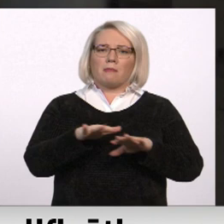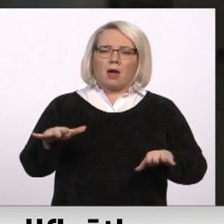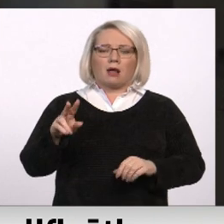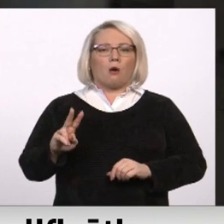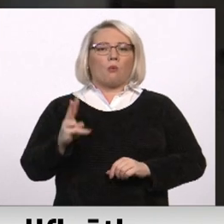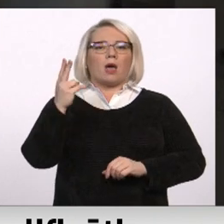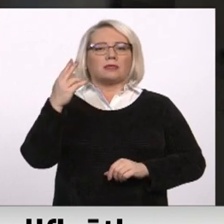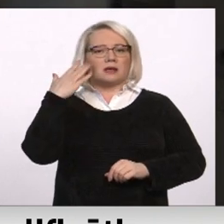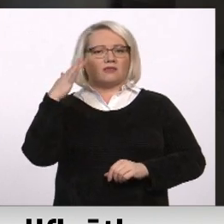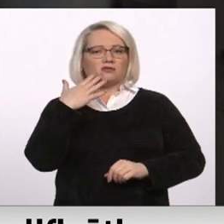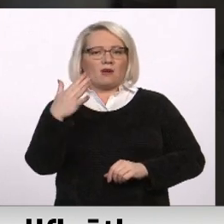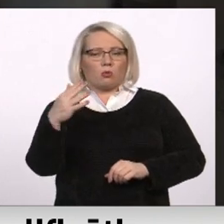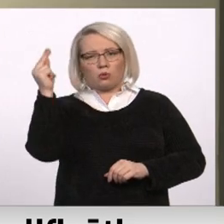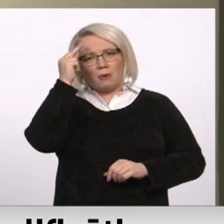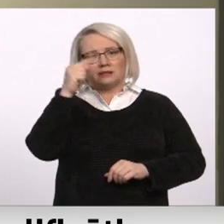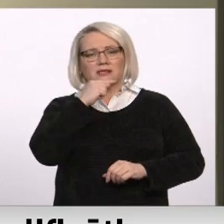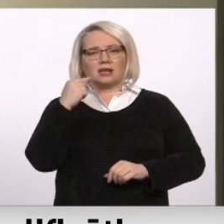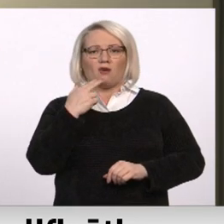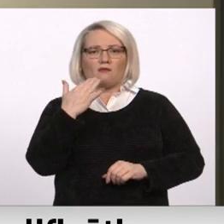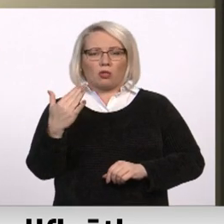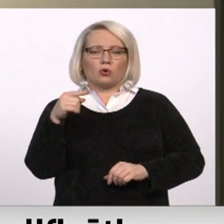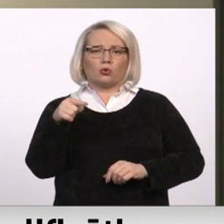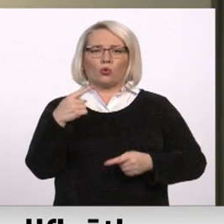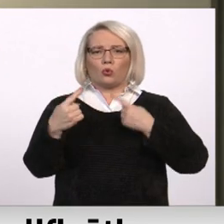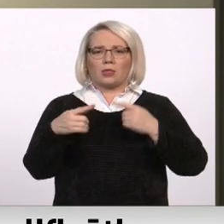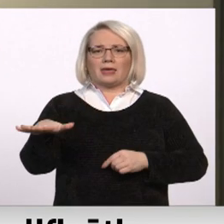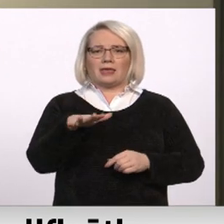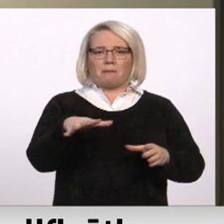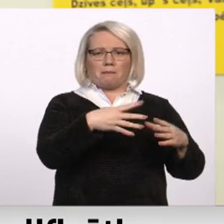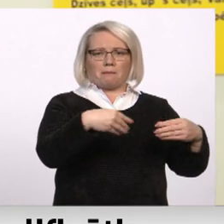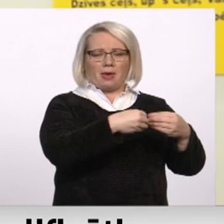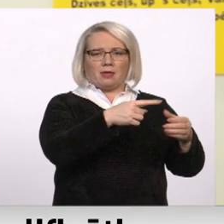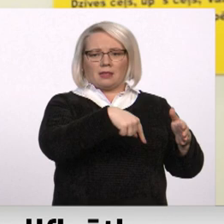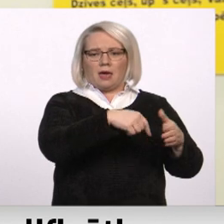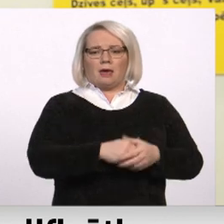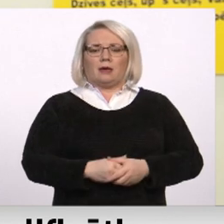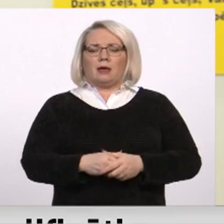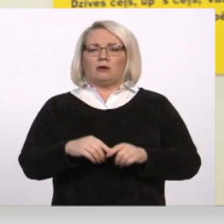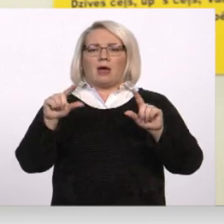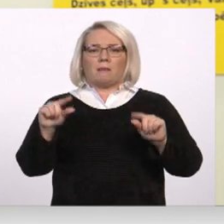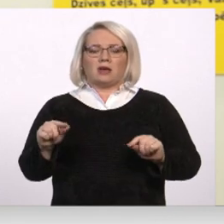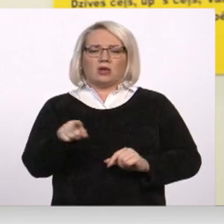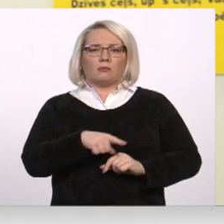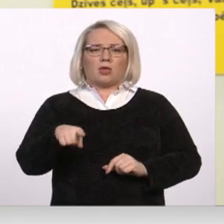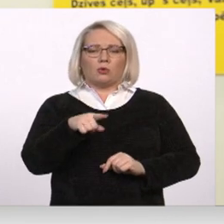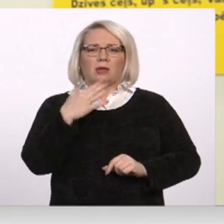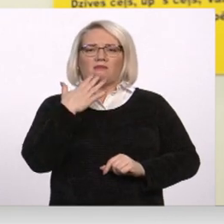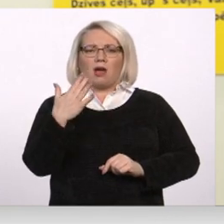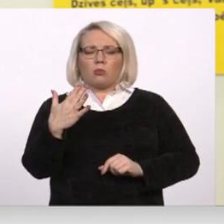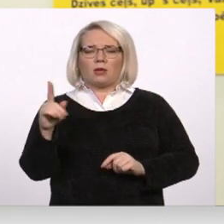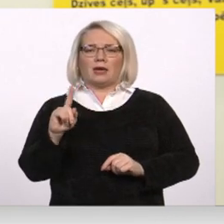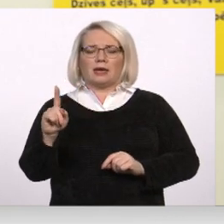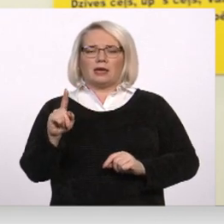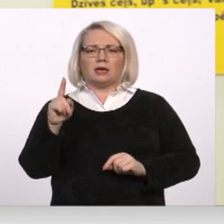otro svešvalodu apgūst krievu valodu, jo tajā runā ģimenē. Mazākuma tautība valoda ir sociāla un